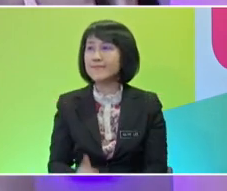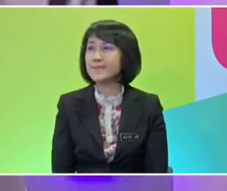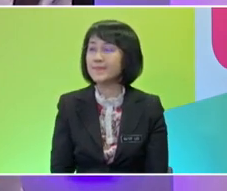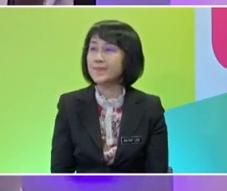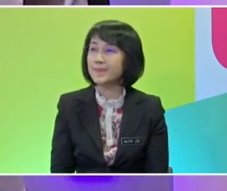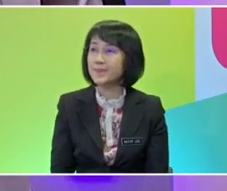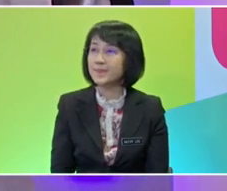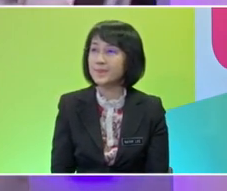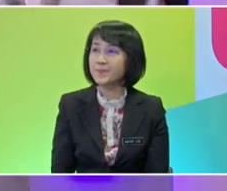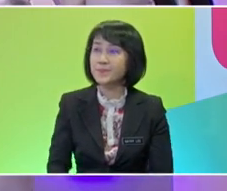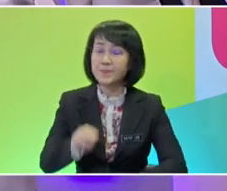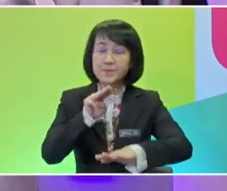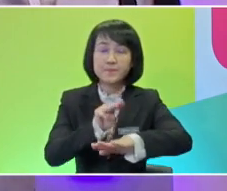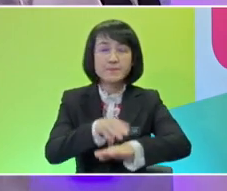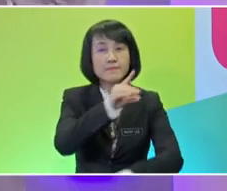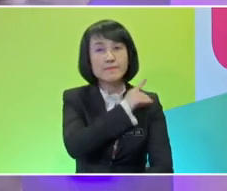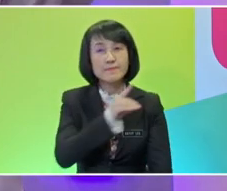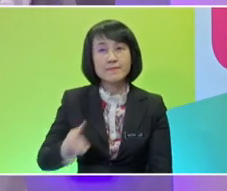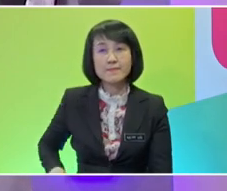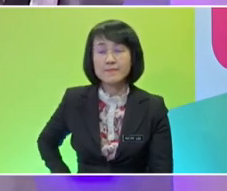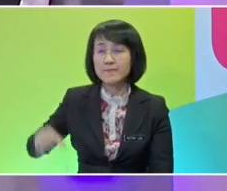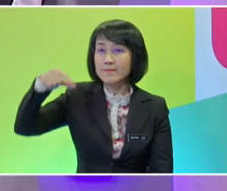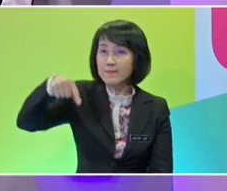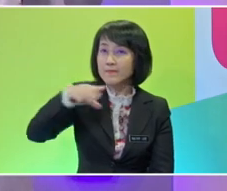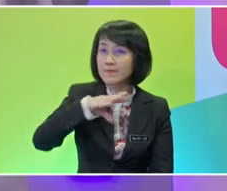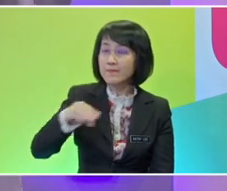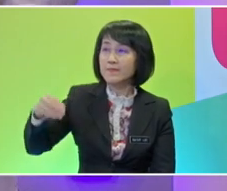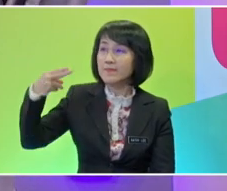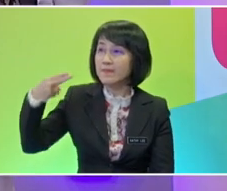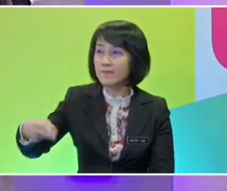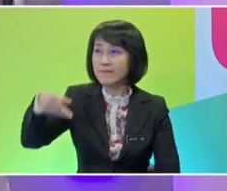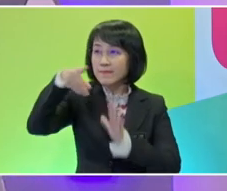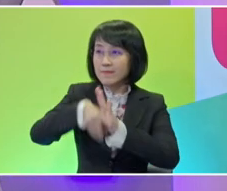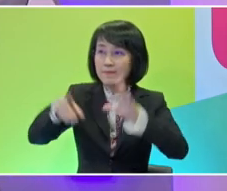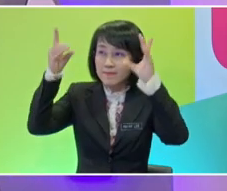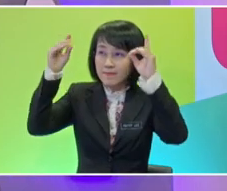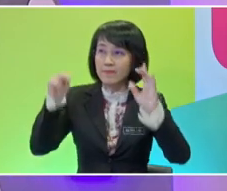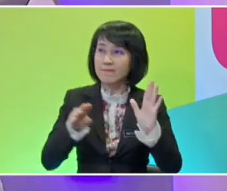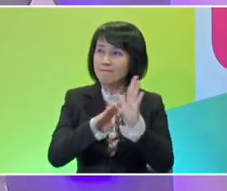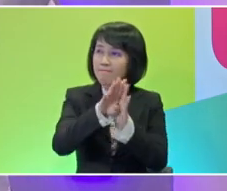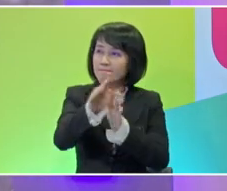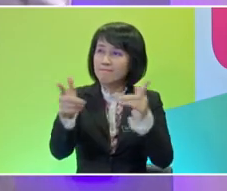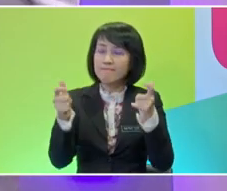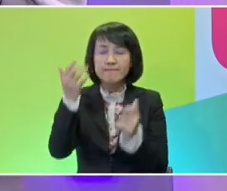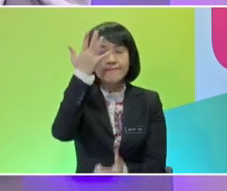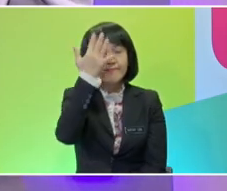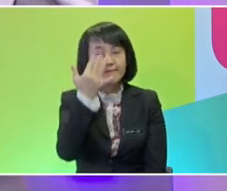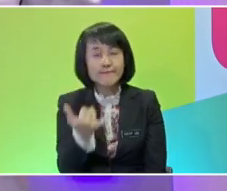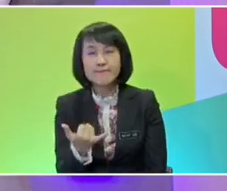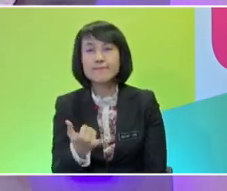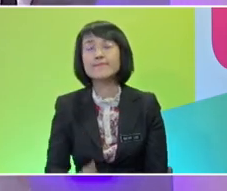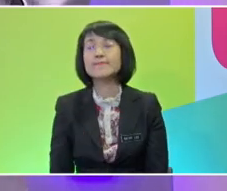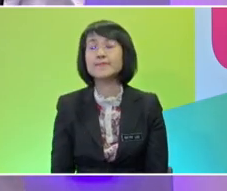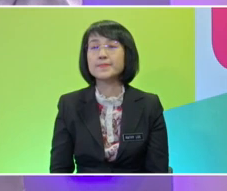waktu zaman dinasti jin dan lain tadi pendidikan berkembang pesat Kenapa pendidikan dibangunkan